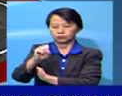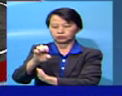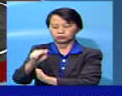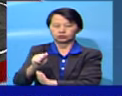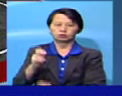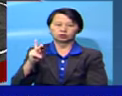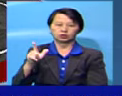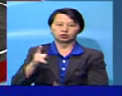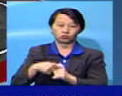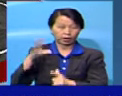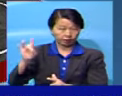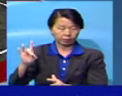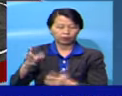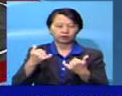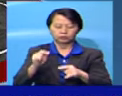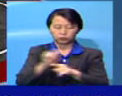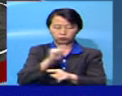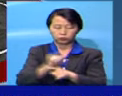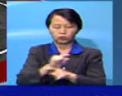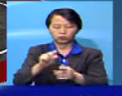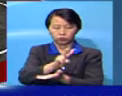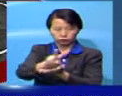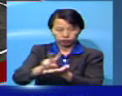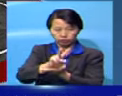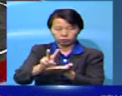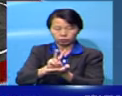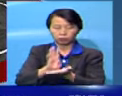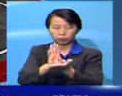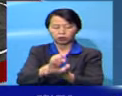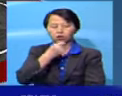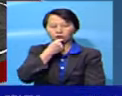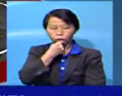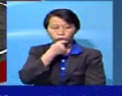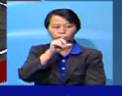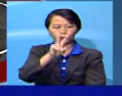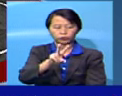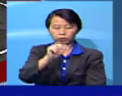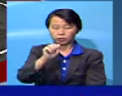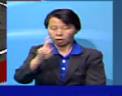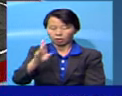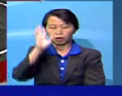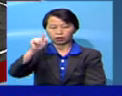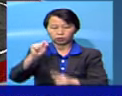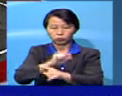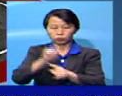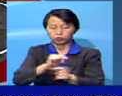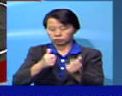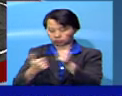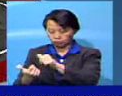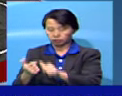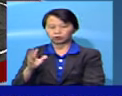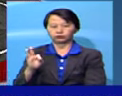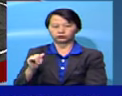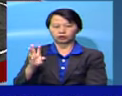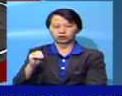Kuala Lumpur ogos depan penggunaan sistem video bantuan pengadil var dijangka diguna pakai Persatuan bola sepak Malaysia